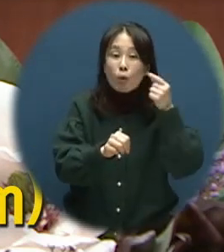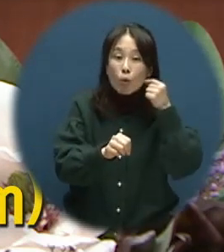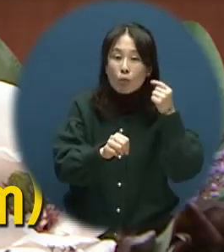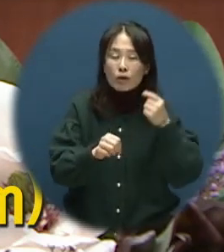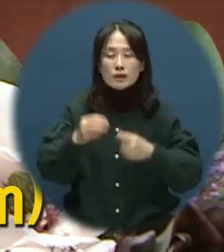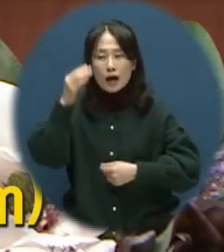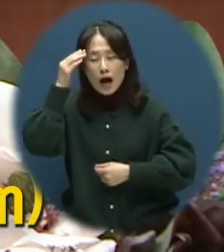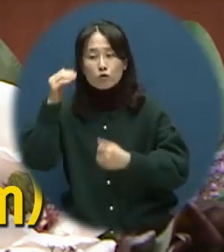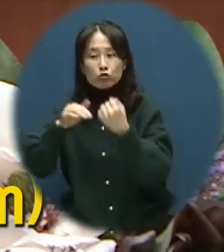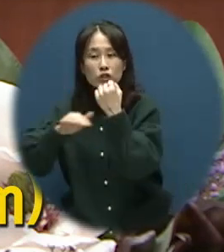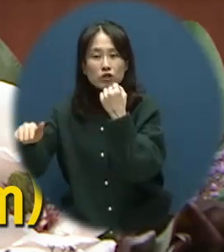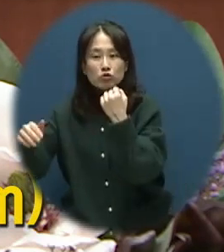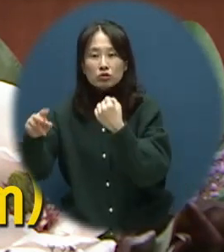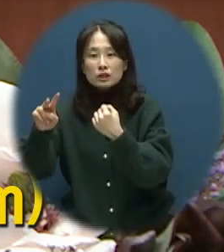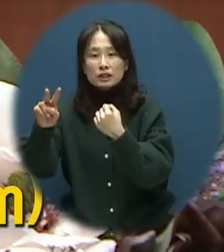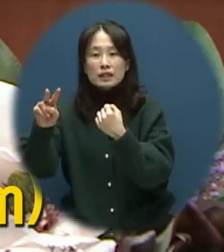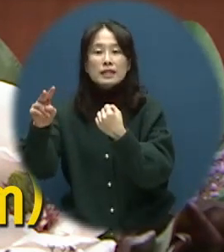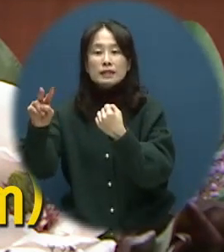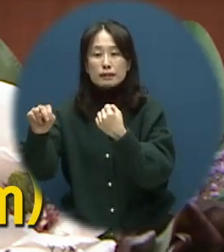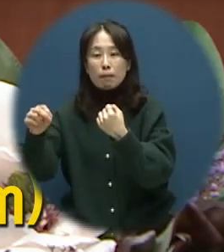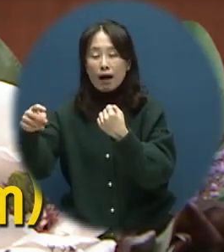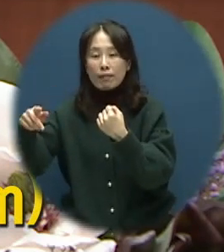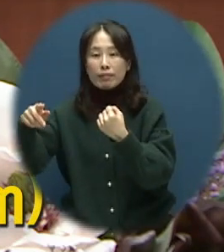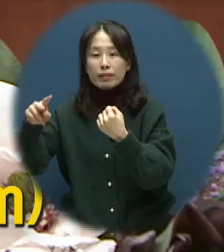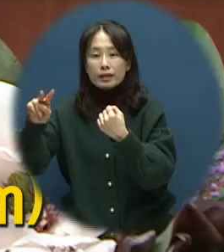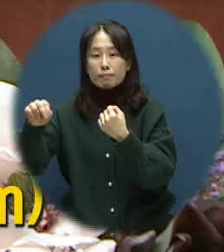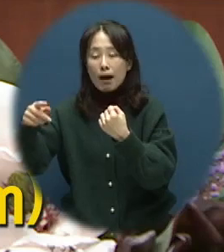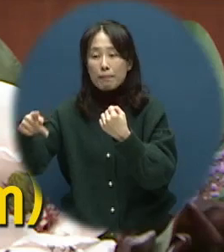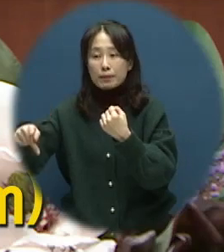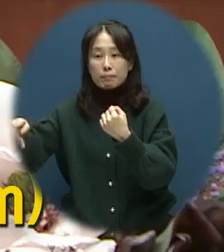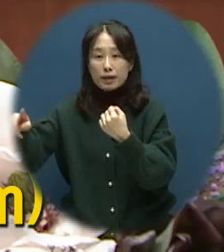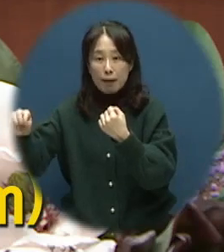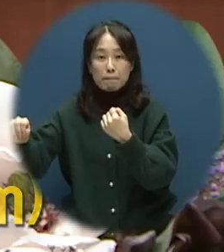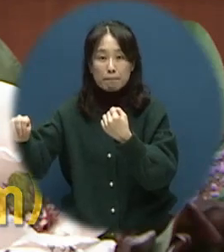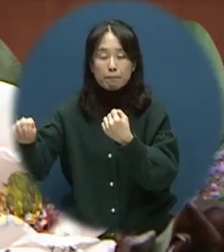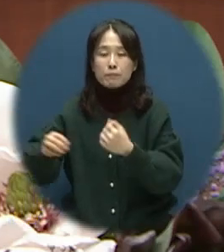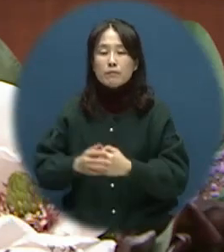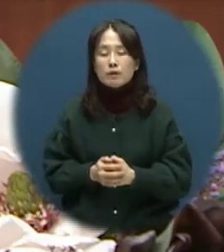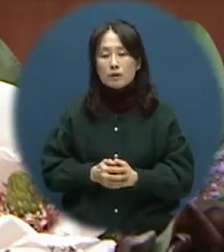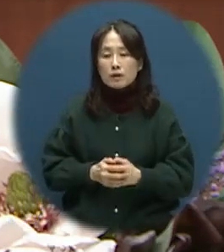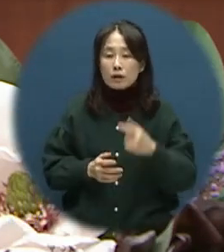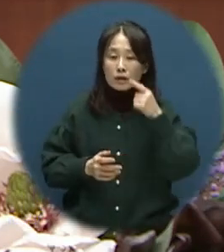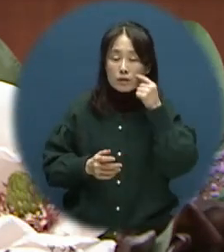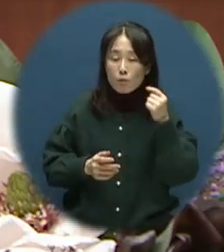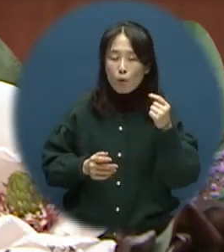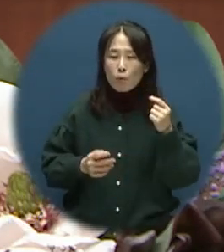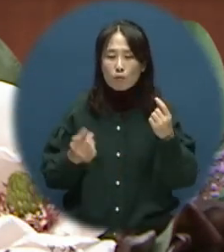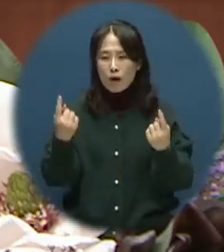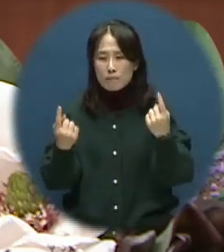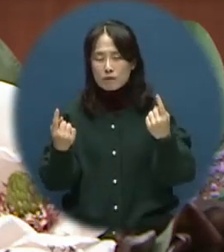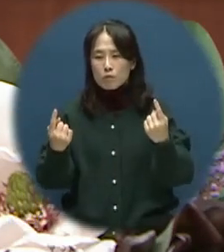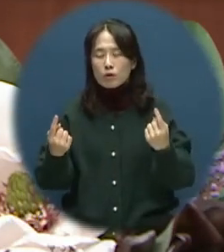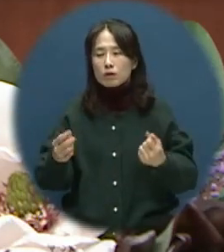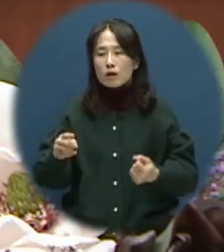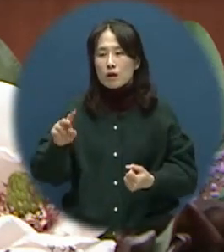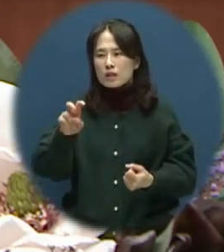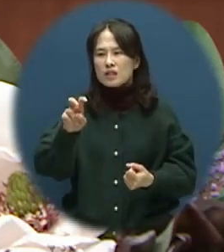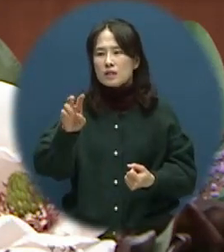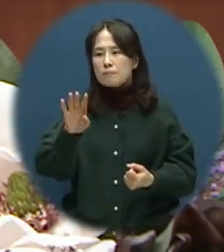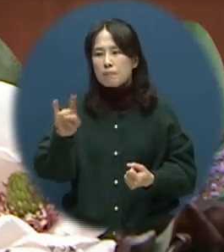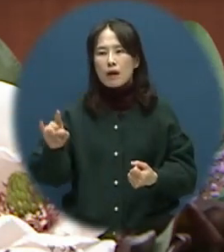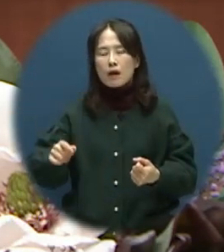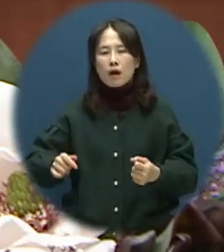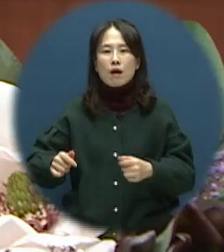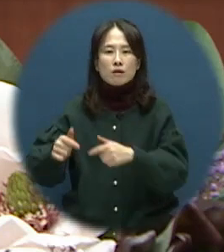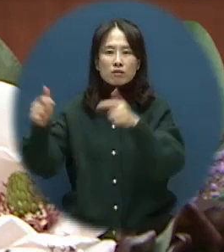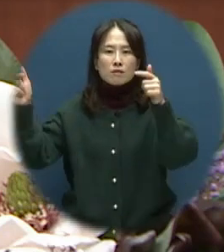아. 일본보다 20배나 높은 2%인데 그 현장에 가서 제가 폐기물을 떠다가 시멘트 공장 가져가는 걸 떠다가